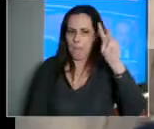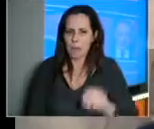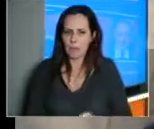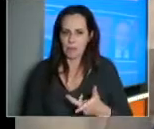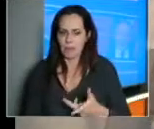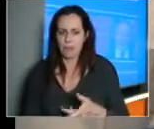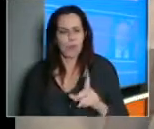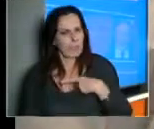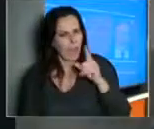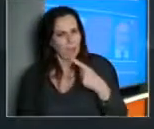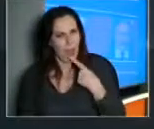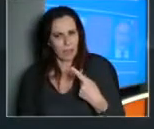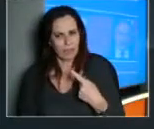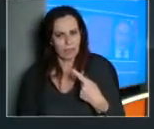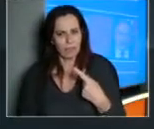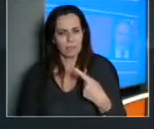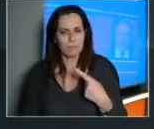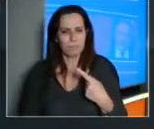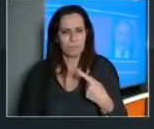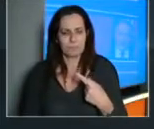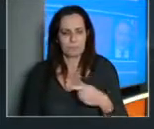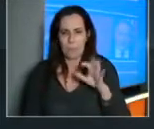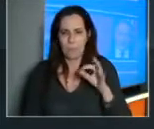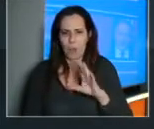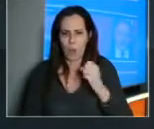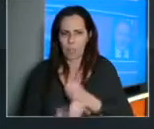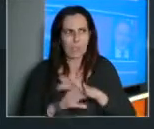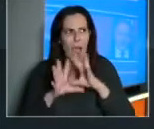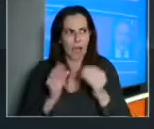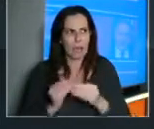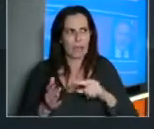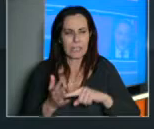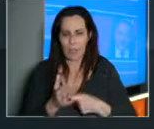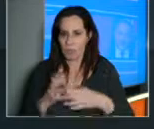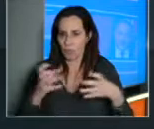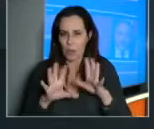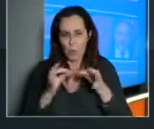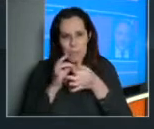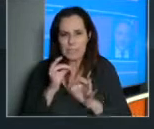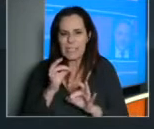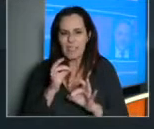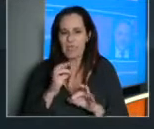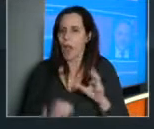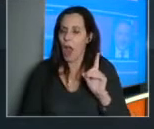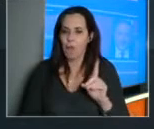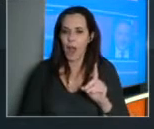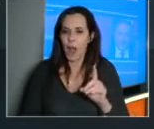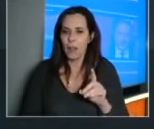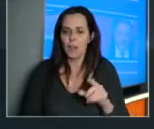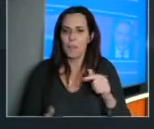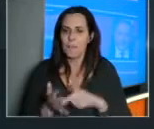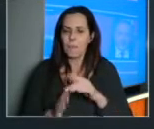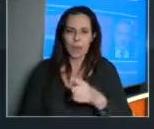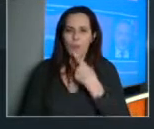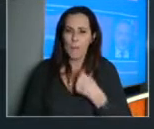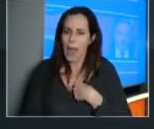אתה יודע מה, אני קודם כל חייב לציין שקודם כל באמת לא עשיתי הכללה, כי התכוונתי לקבוצה מאוד מסוימת, אבל בדיוק בעקבות